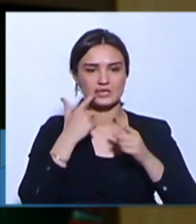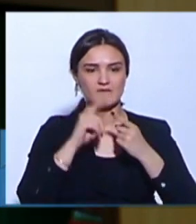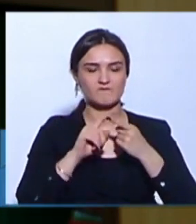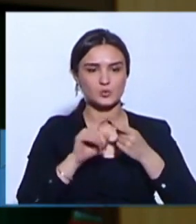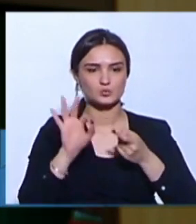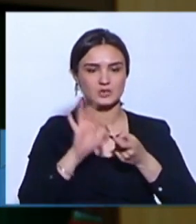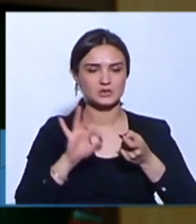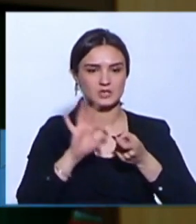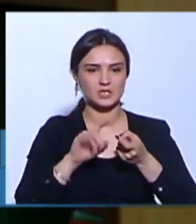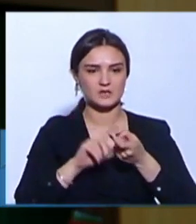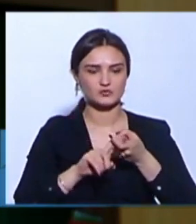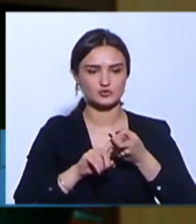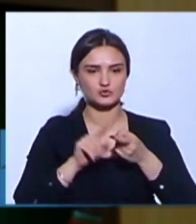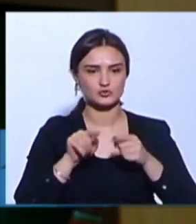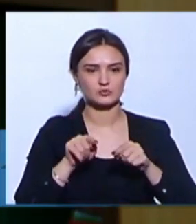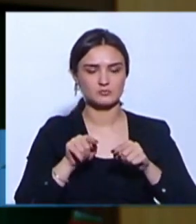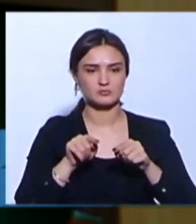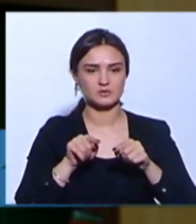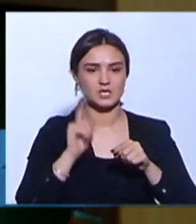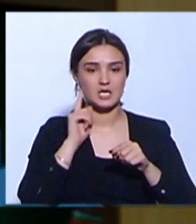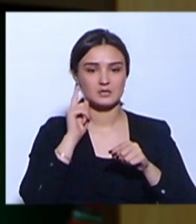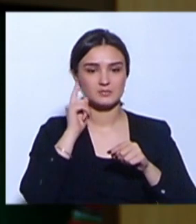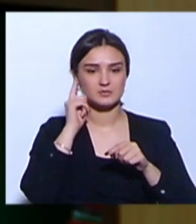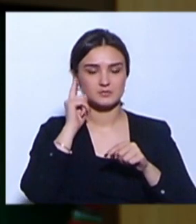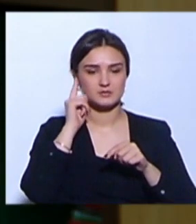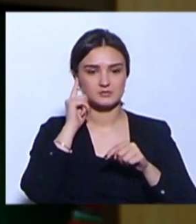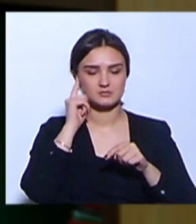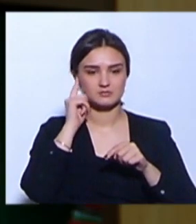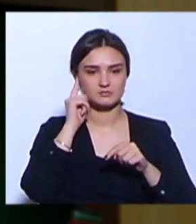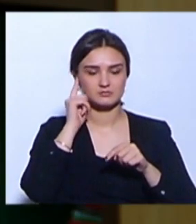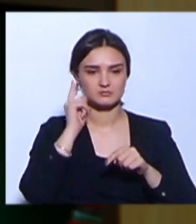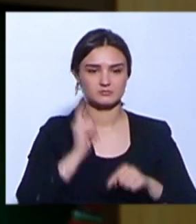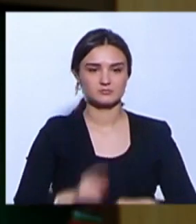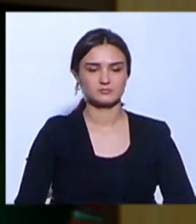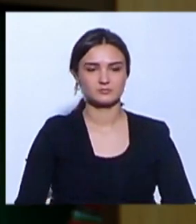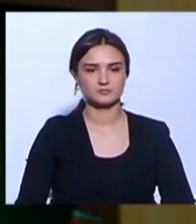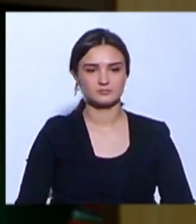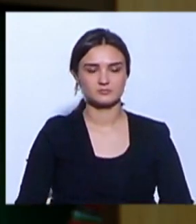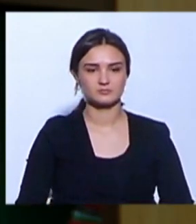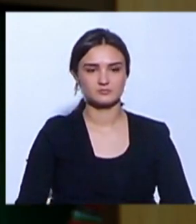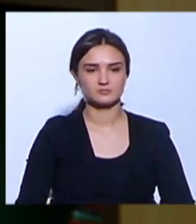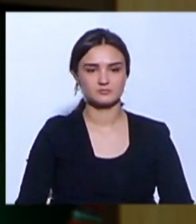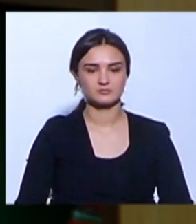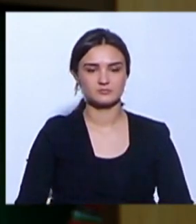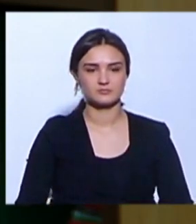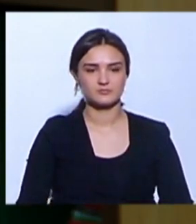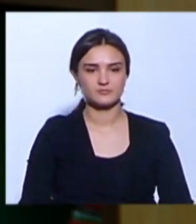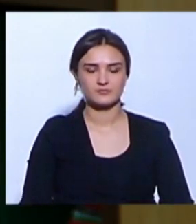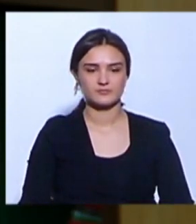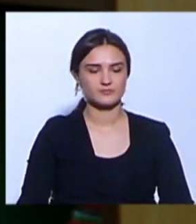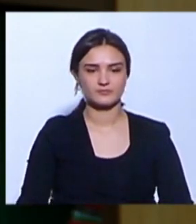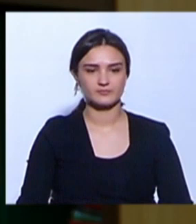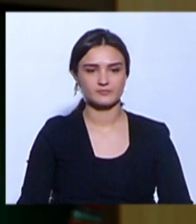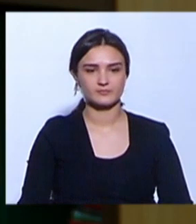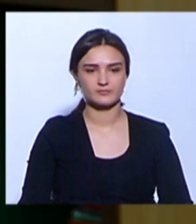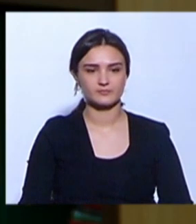დაკავშირებით. საქმე იმაში არის, რომ სადიალიზო პაციენტები დღეს, ანუ ის პაციენტები, რომლებსაც აქვთ თირკმლის